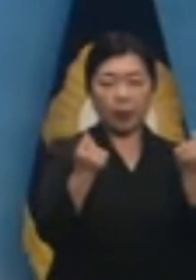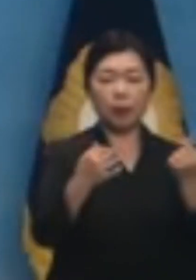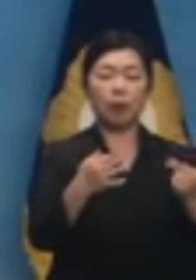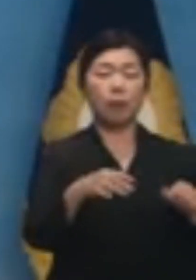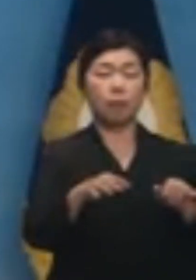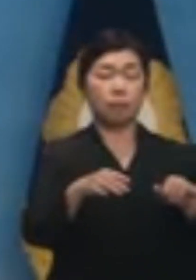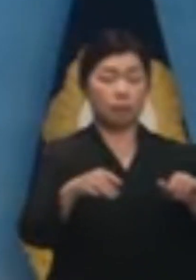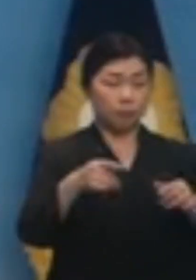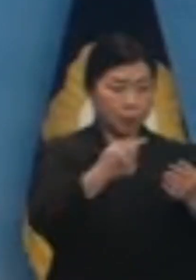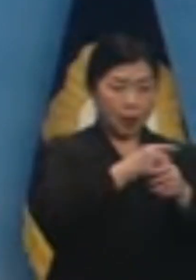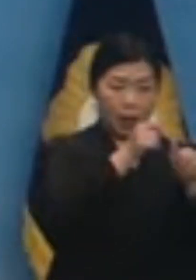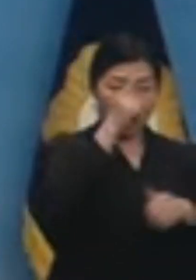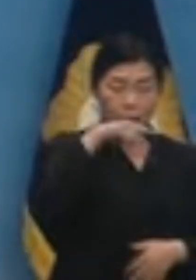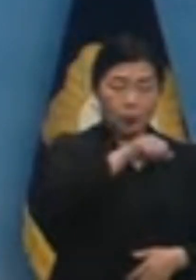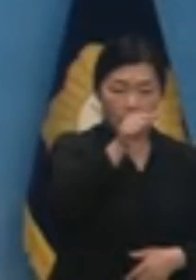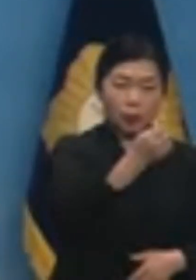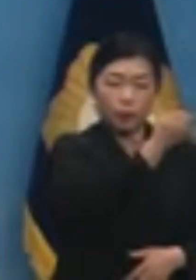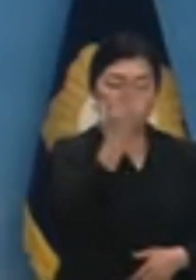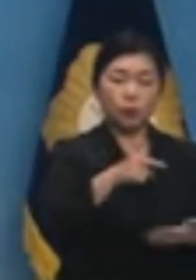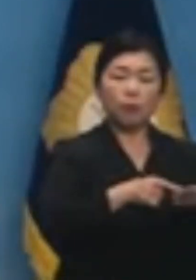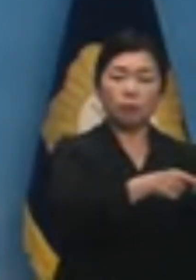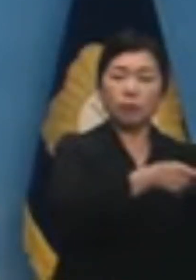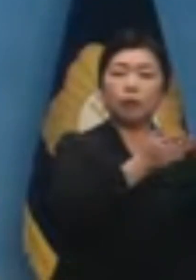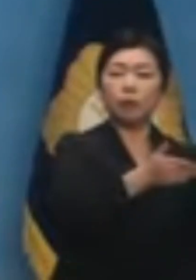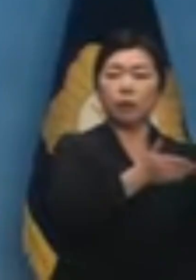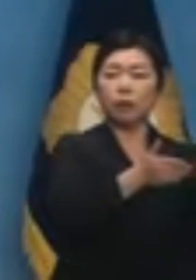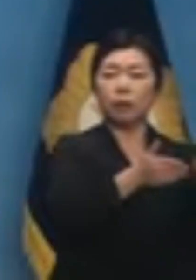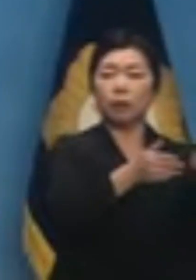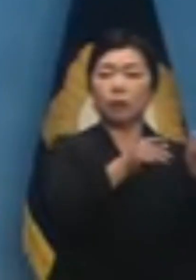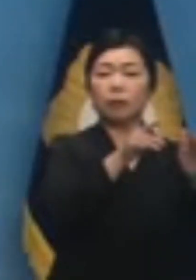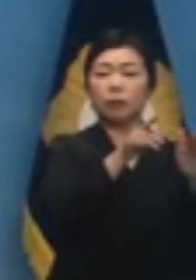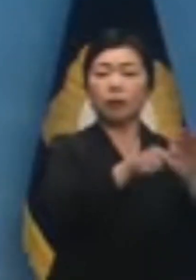기사에서 자사인 아시아투데이 의뢰로